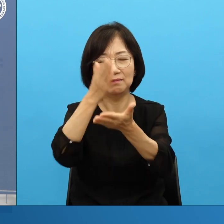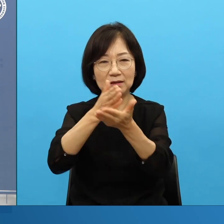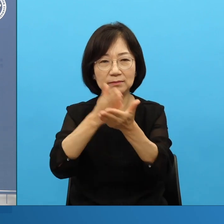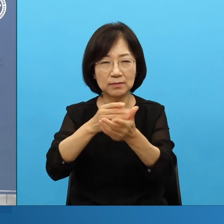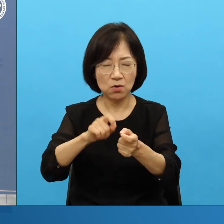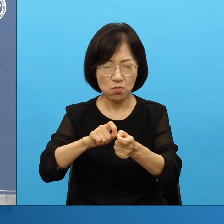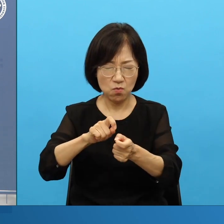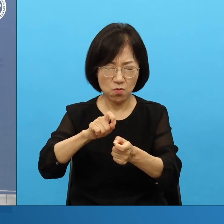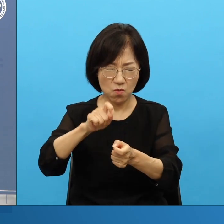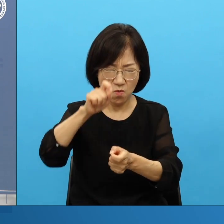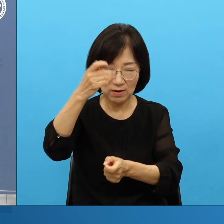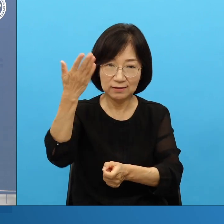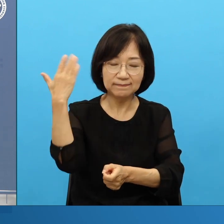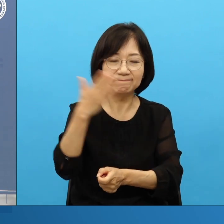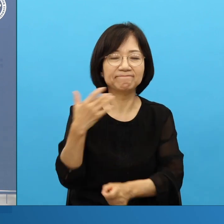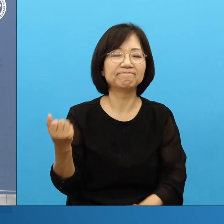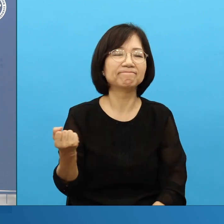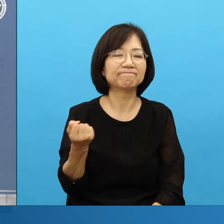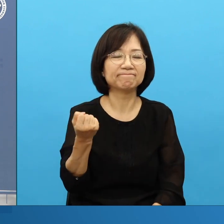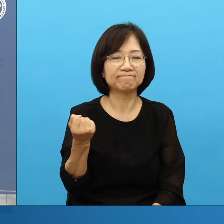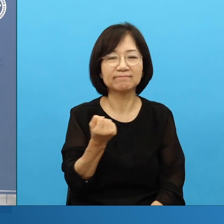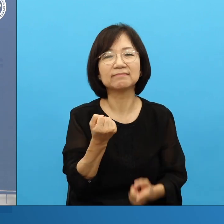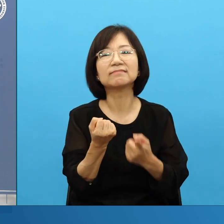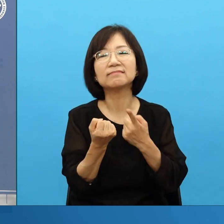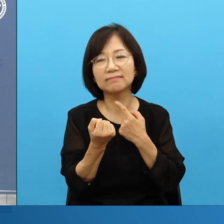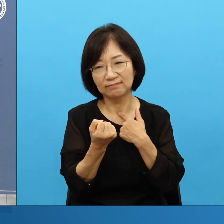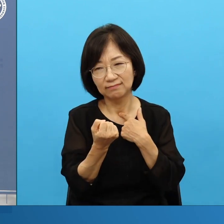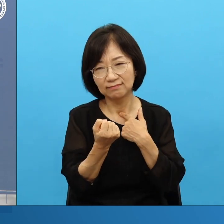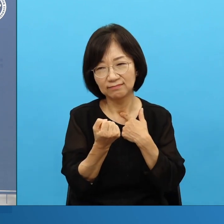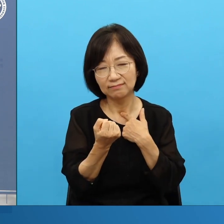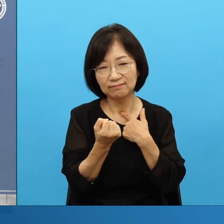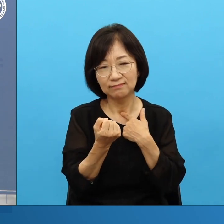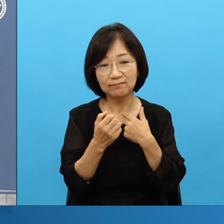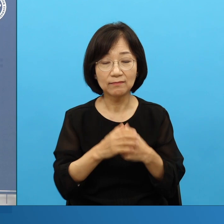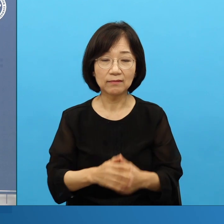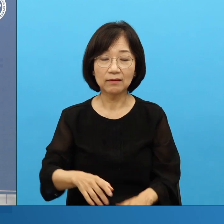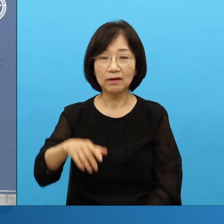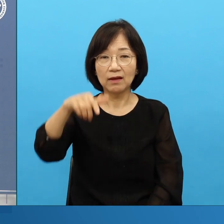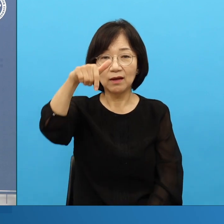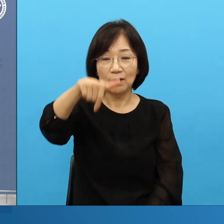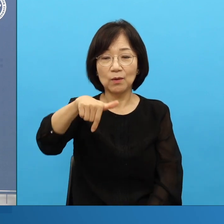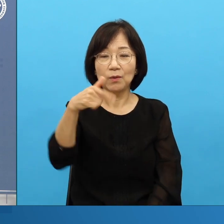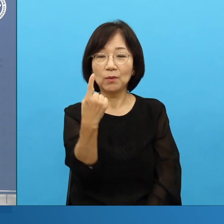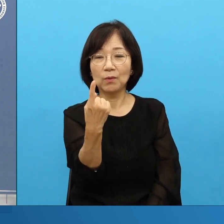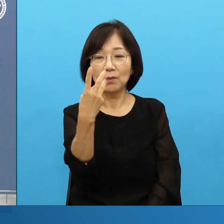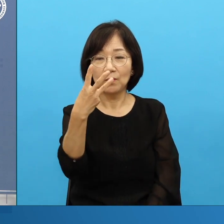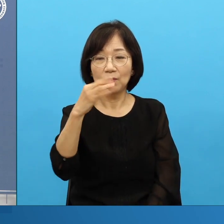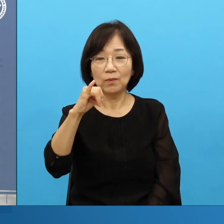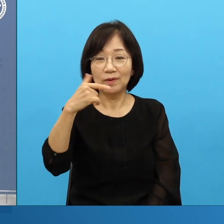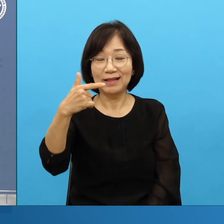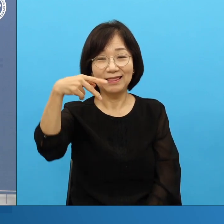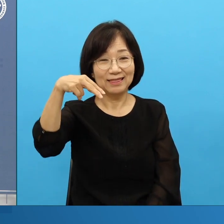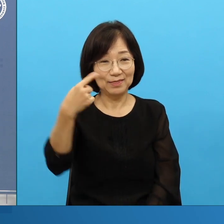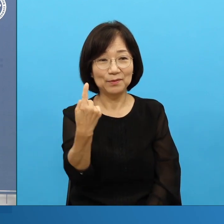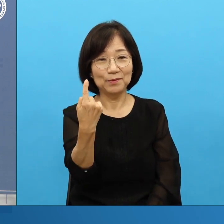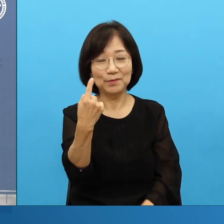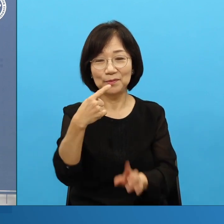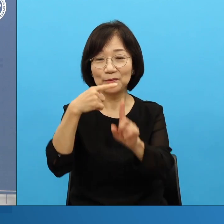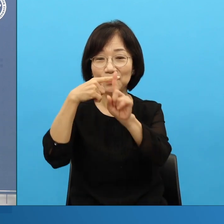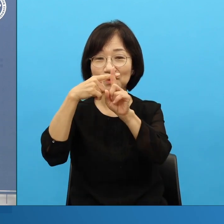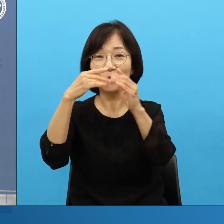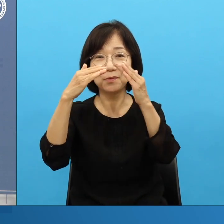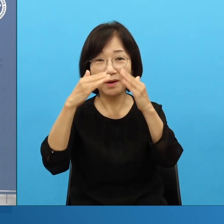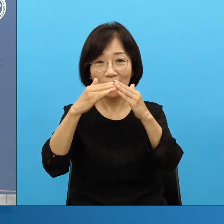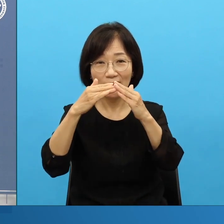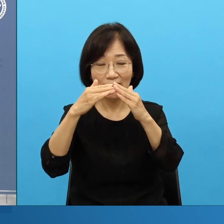이 벌써요. 고린도 교회 난 이 고린도 교회가 말이죠. 완전히 무슨 뭐랍니까 아마 좀 악한 말로 막 귀신